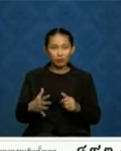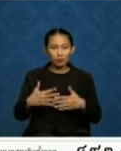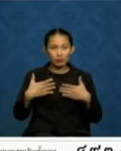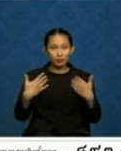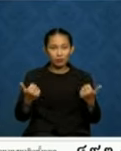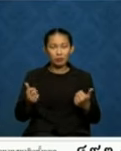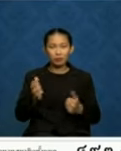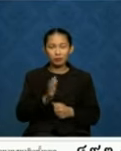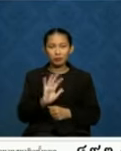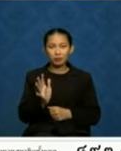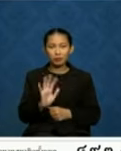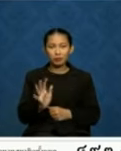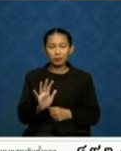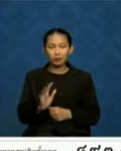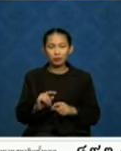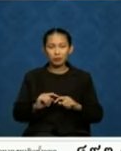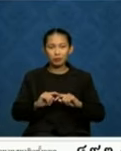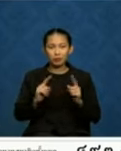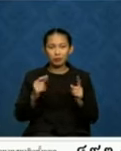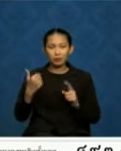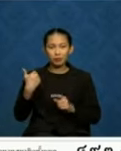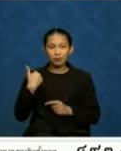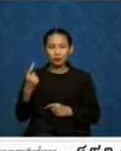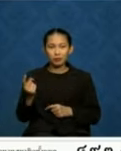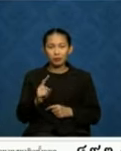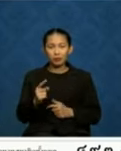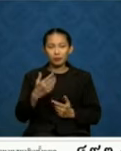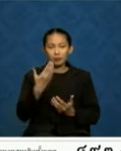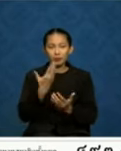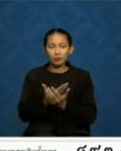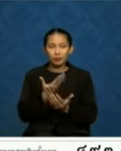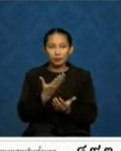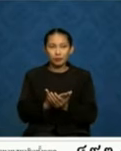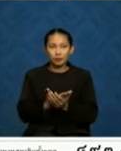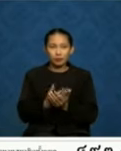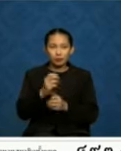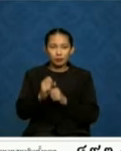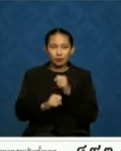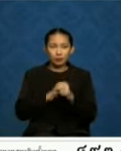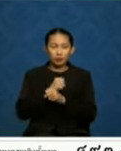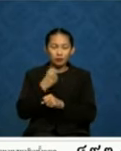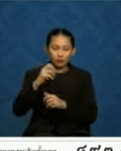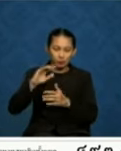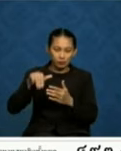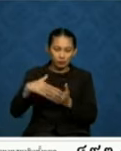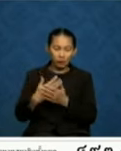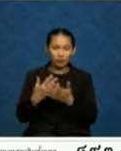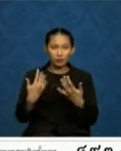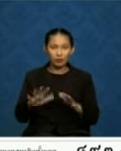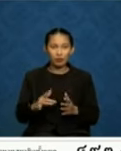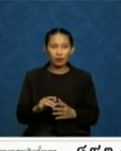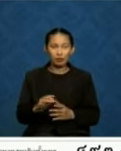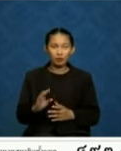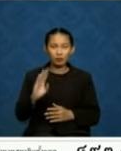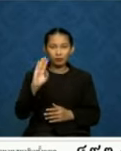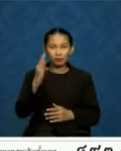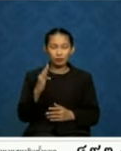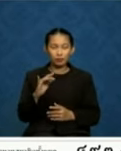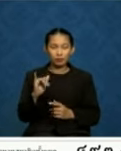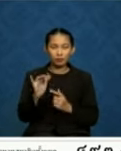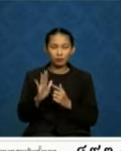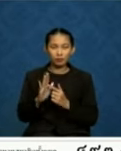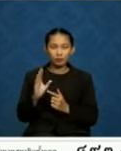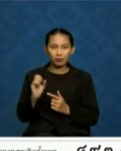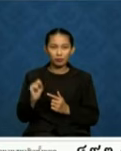ายนะครับท่านประธานก็ปรากฏว่าราคา10กว่าปีมาแล้วใบยาสูบที่ทางการยาสู